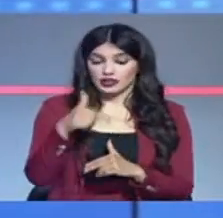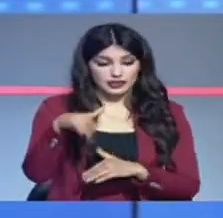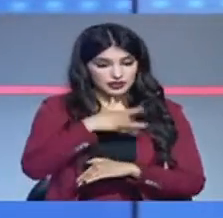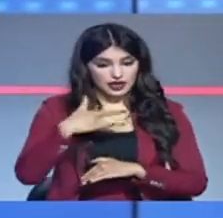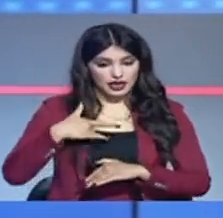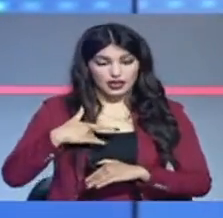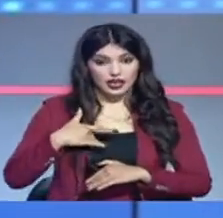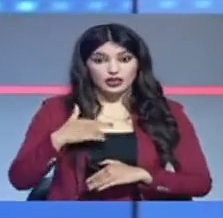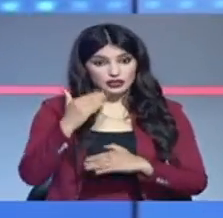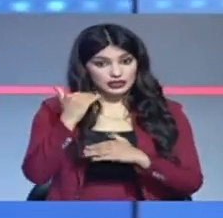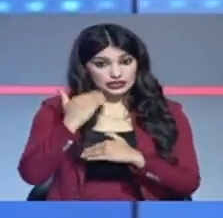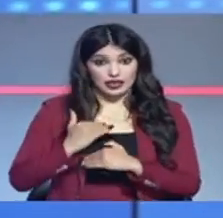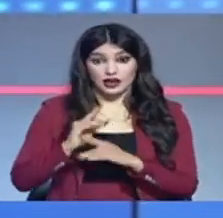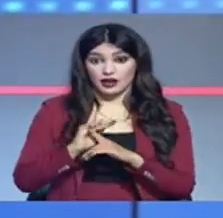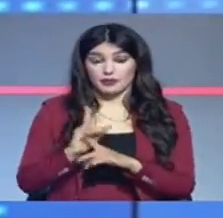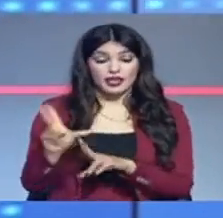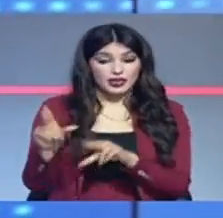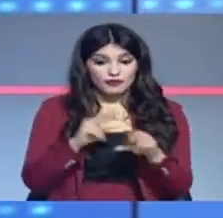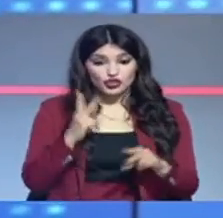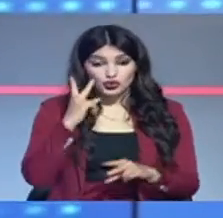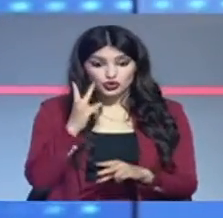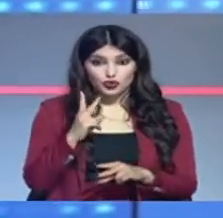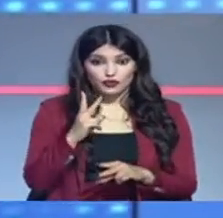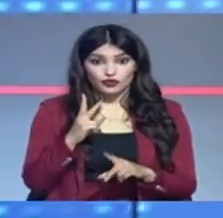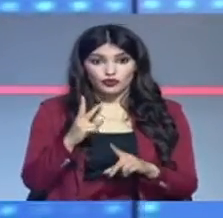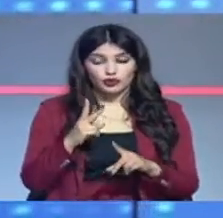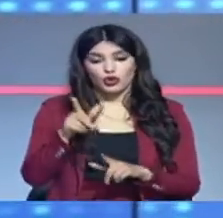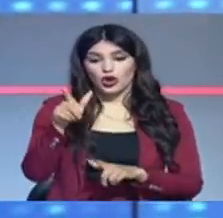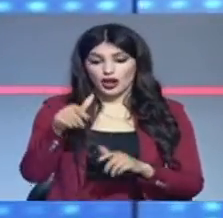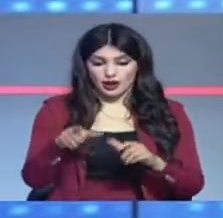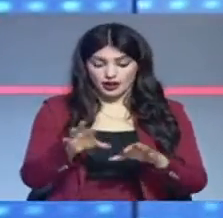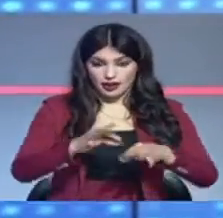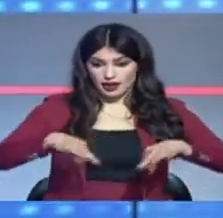السليمه علما ان يعين كذلك الى الاراضي